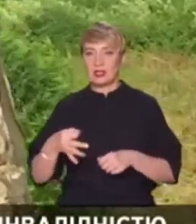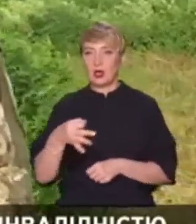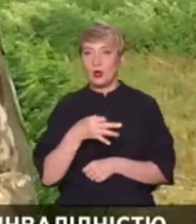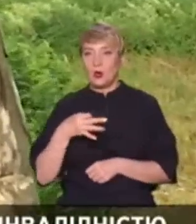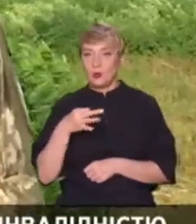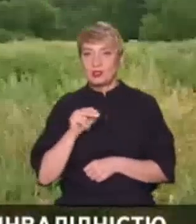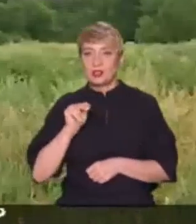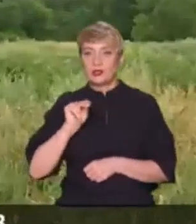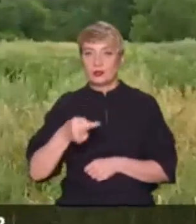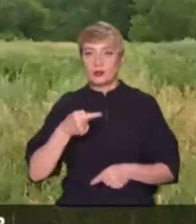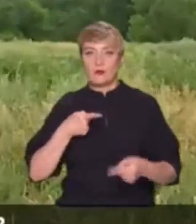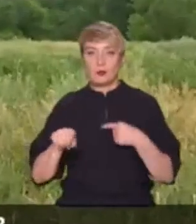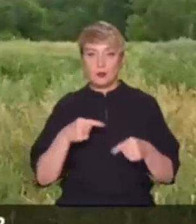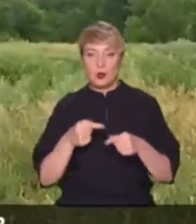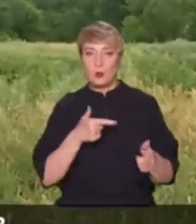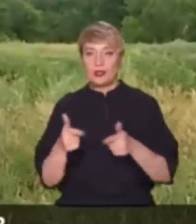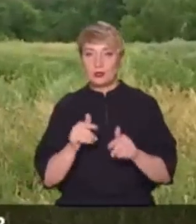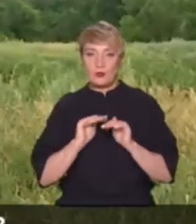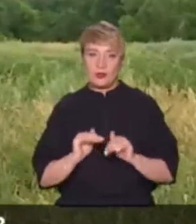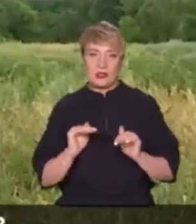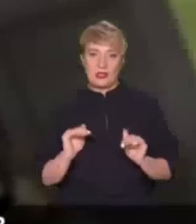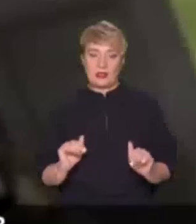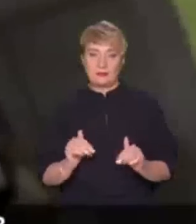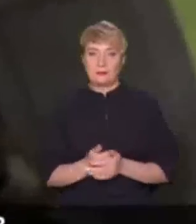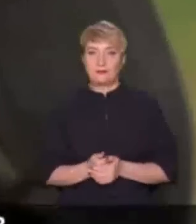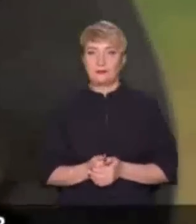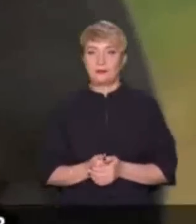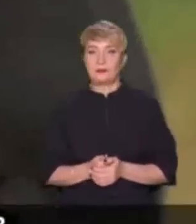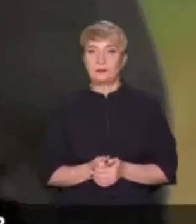з футболу підготувати діток. Владислав Величко, телеканал «Київ».